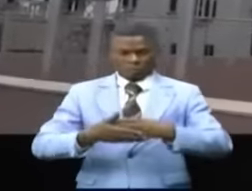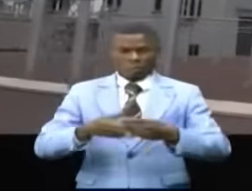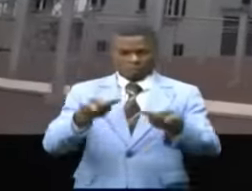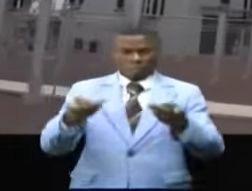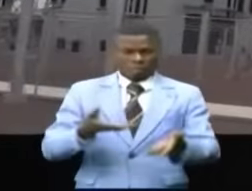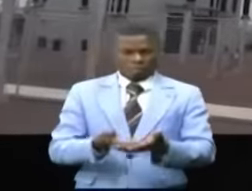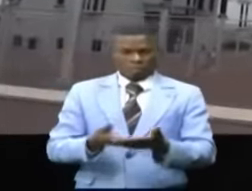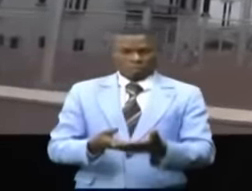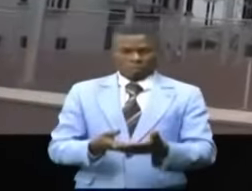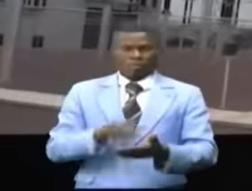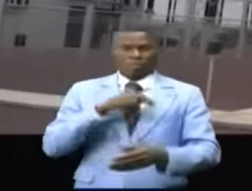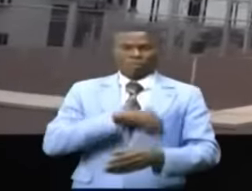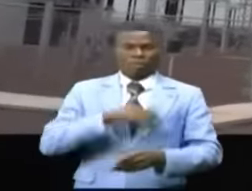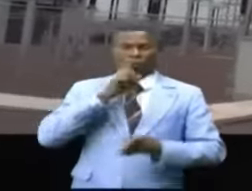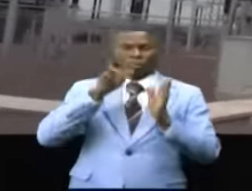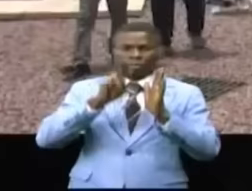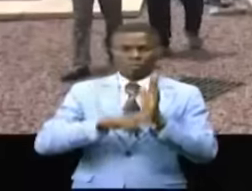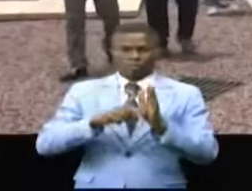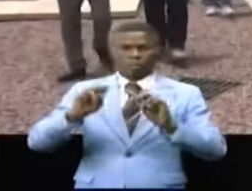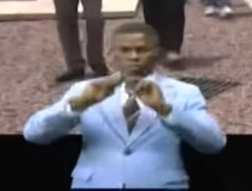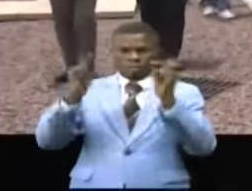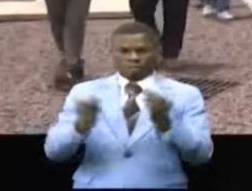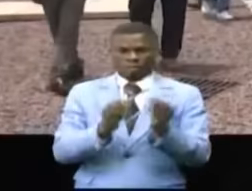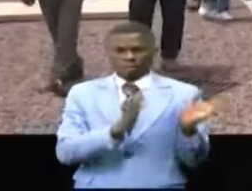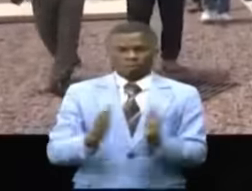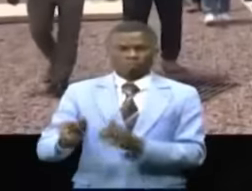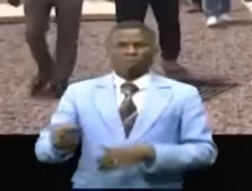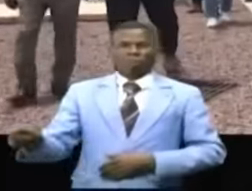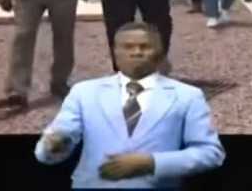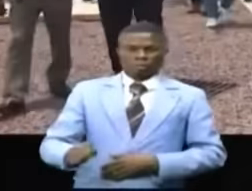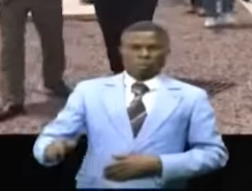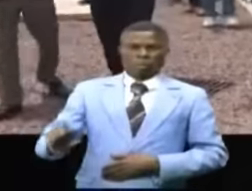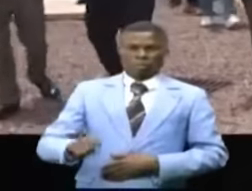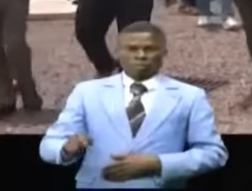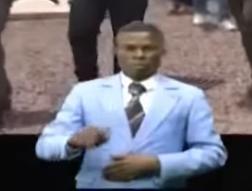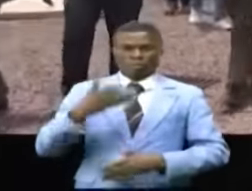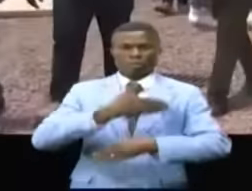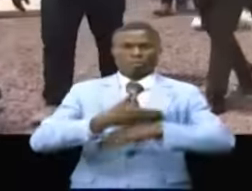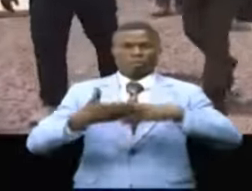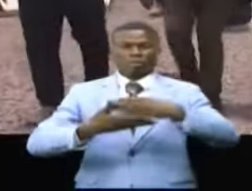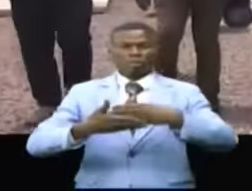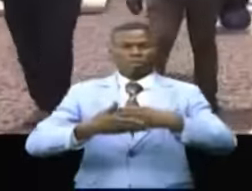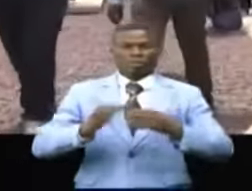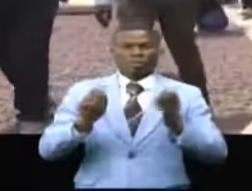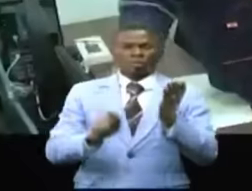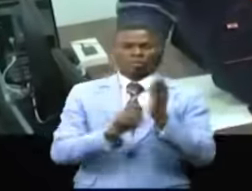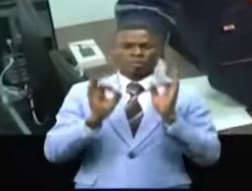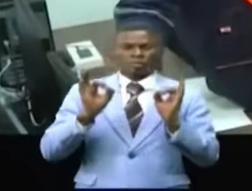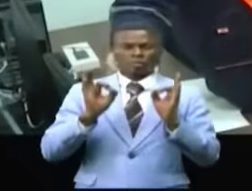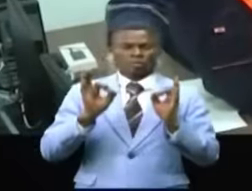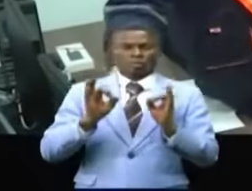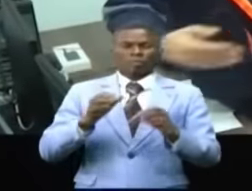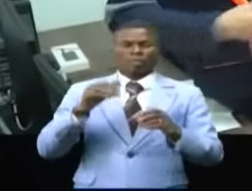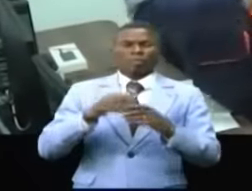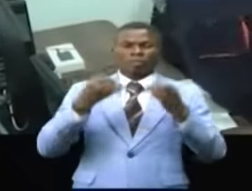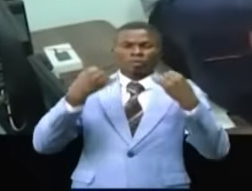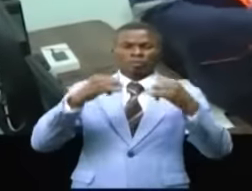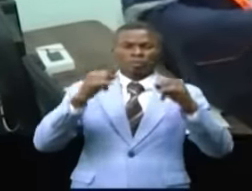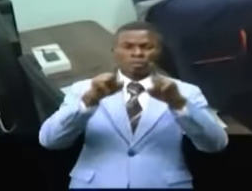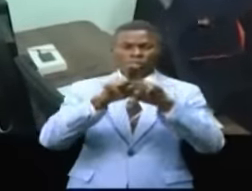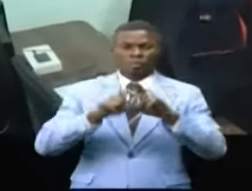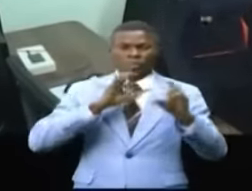postes, une mission parlementaire de la Commission aménagement du territoire, infrastructure et nouvelles technologies de l'information et